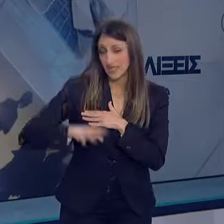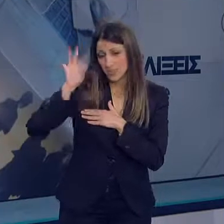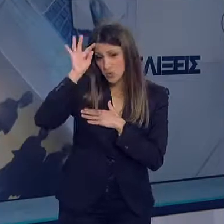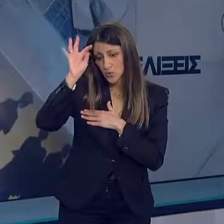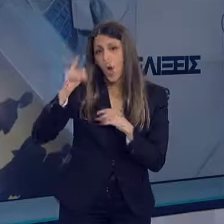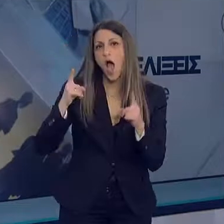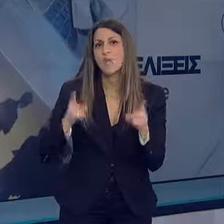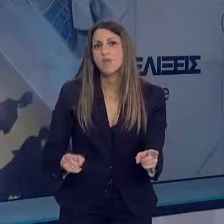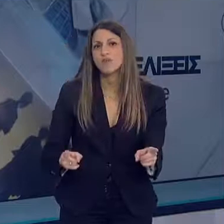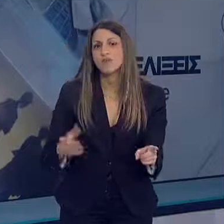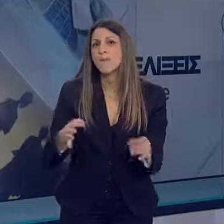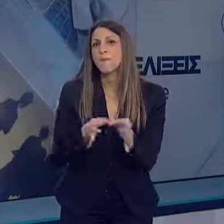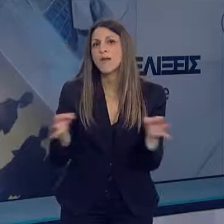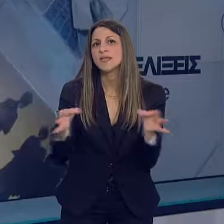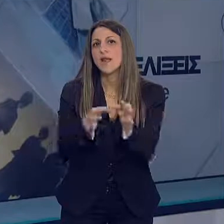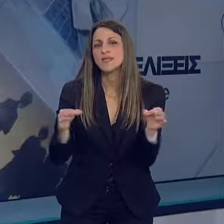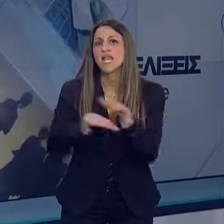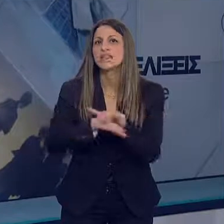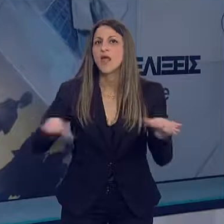αποφάσεις για τη σταδιακή άρση του lockdown?